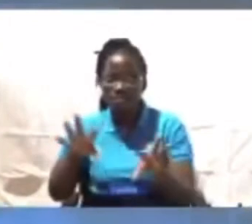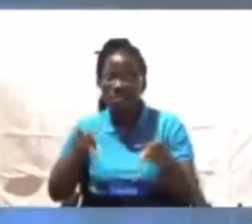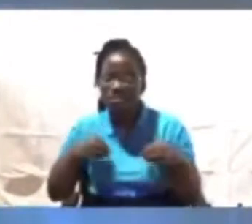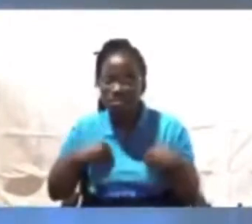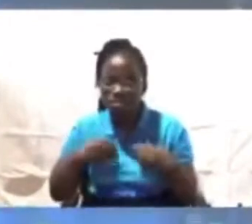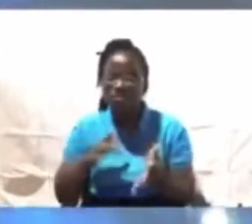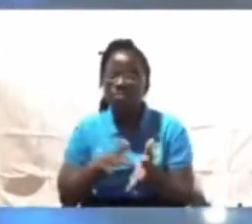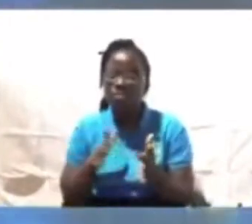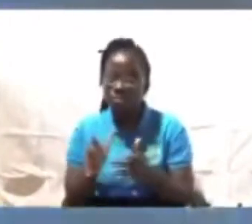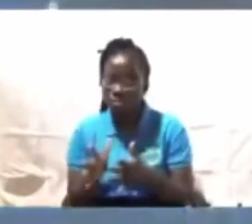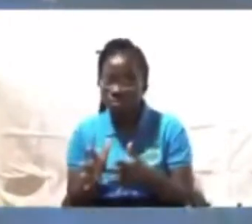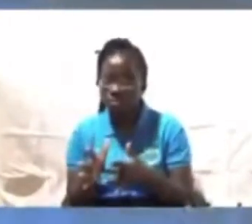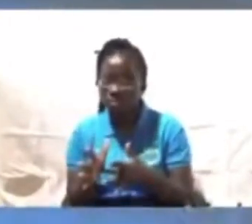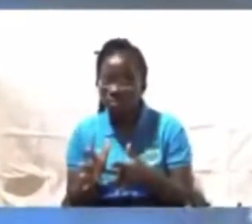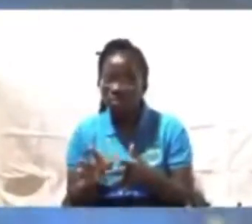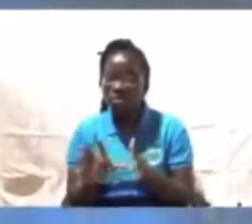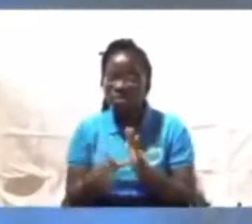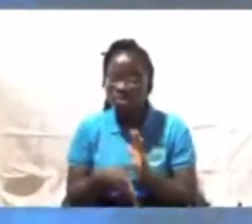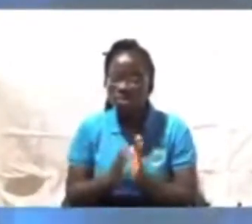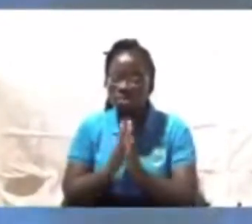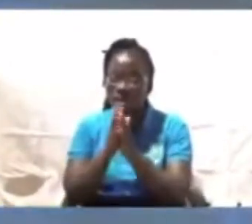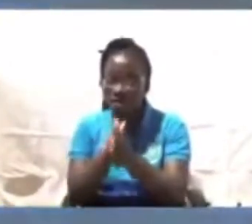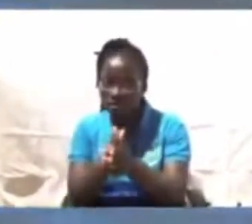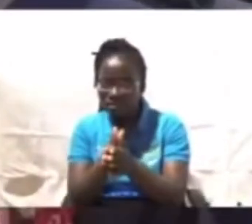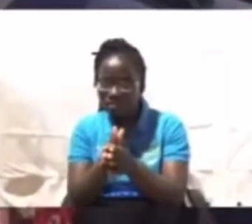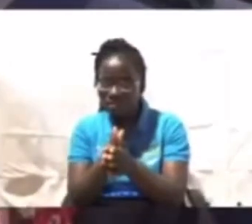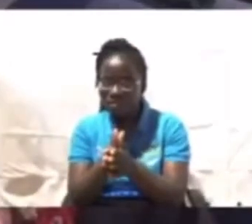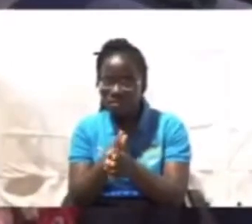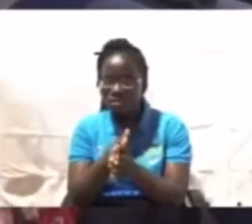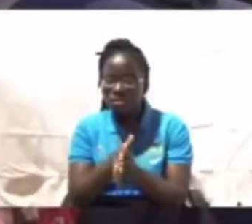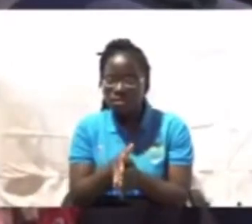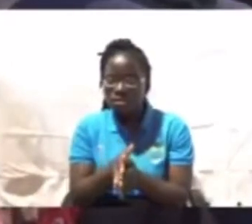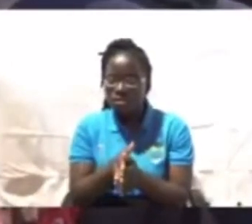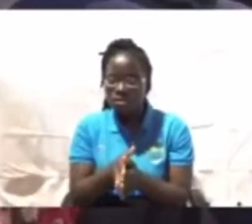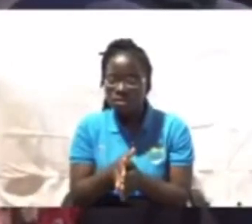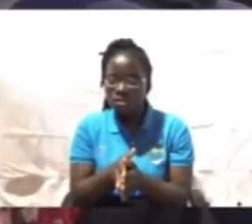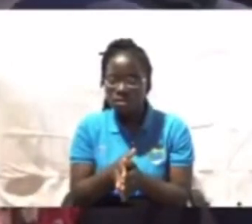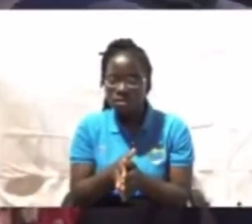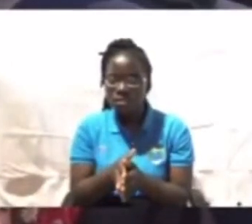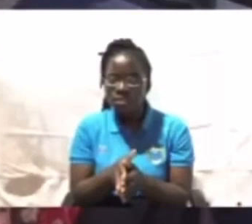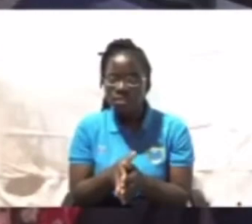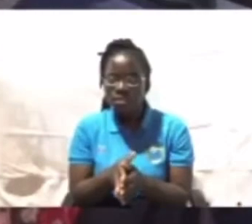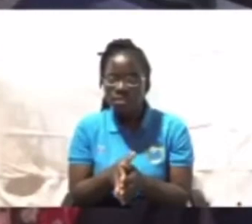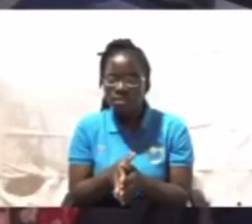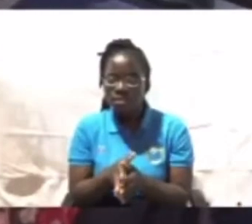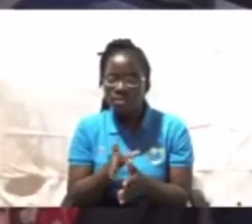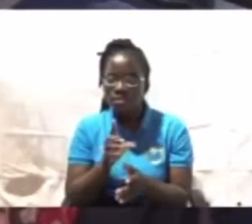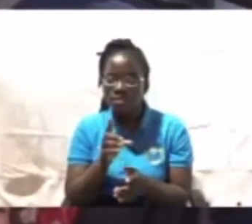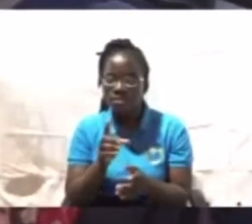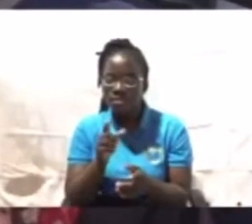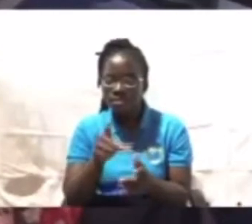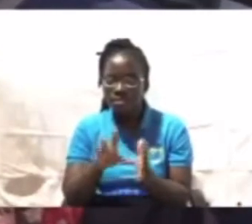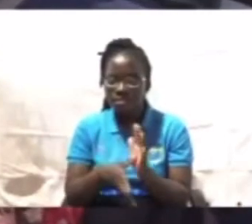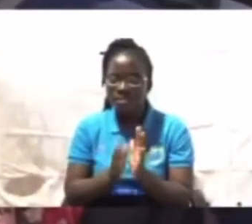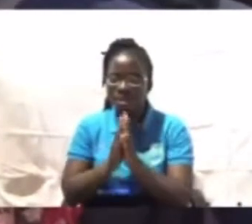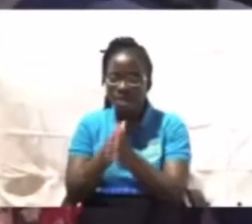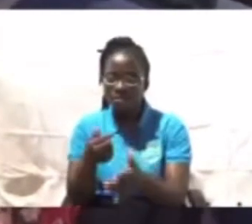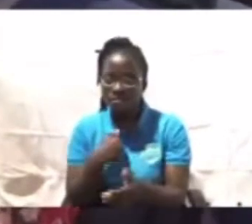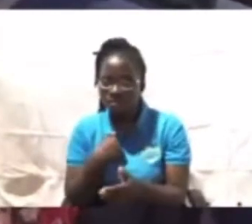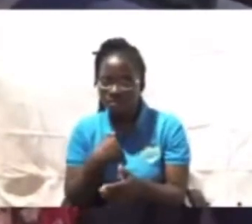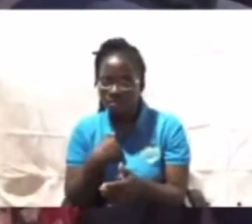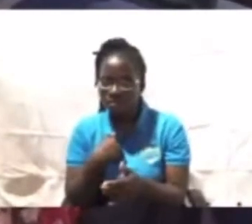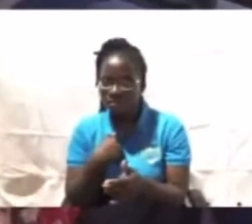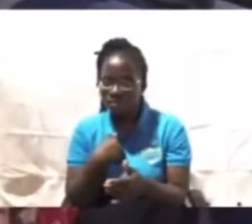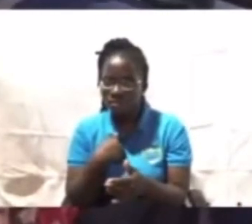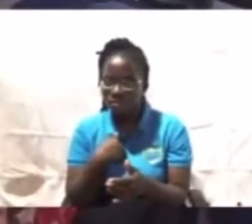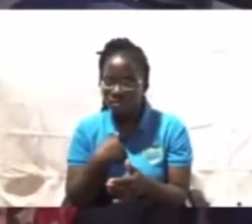owo na nka me mbewu no he na omudi ase wa because o ma ntimi mi nti Christo wa me nche nti he na